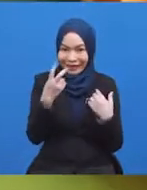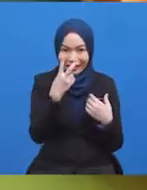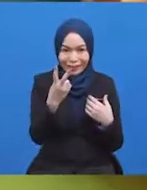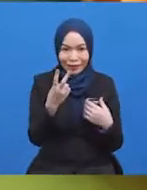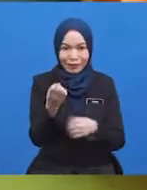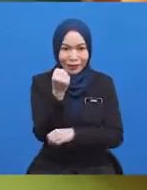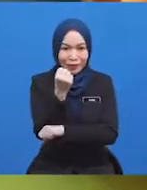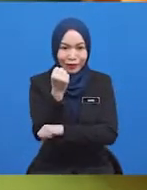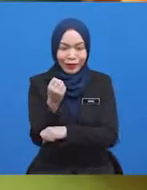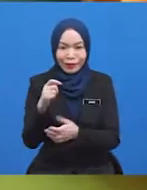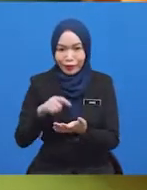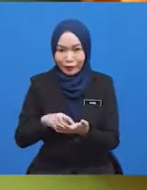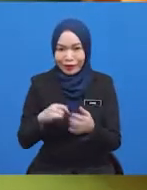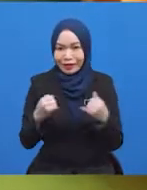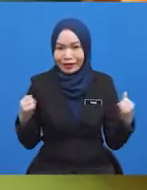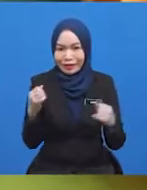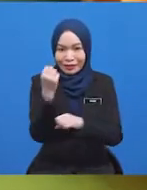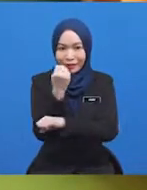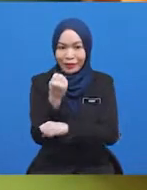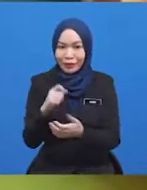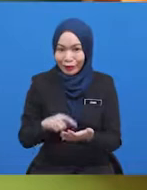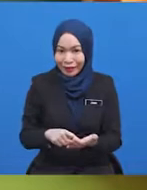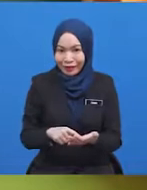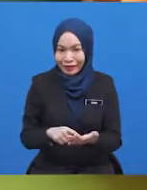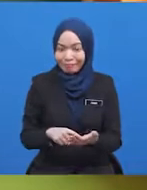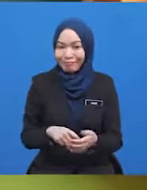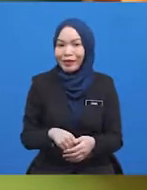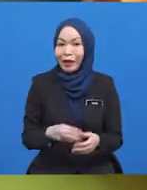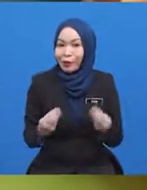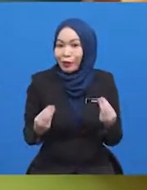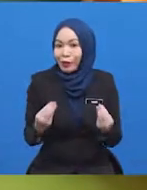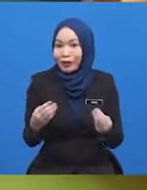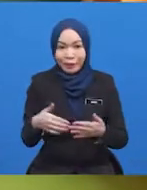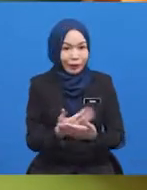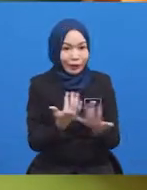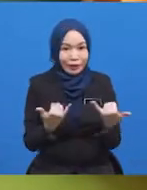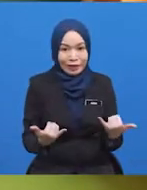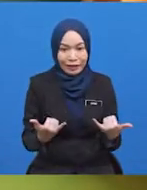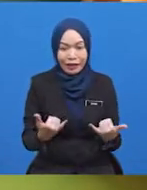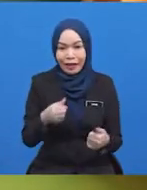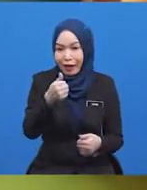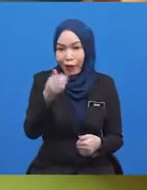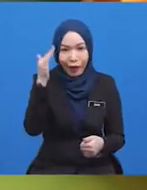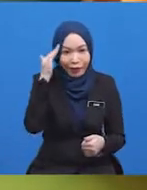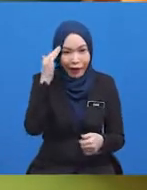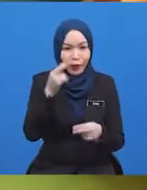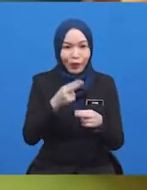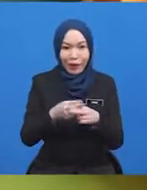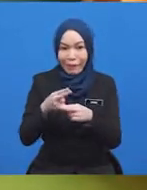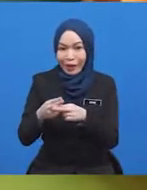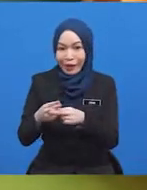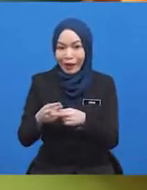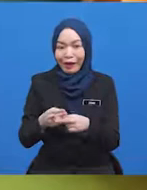bukan? Cuma, baru sekarang murid-murid mengetahui bahawa batuan berkenaan bernama